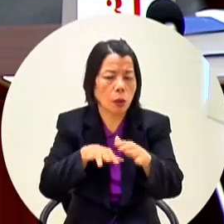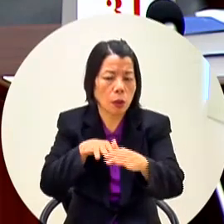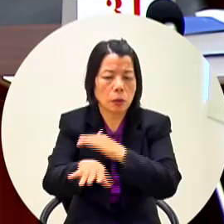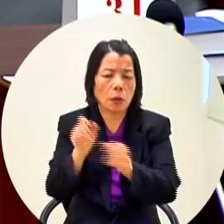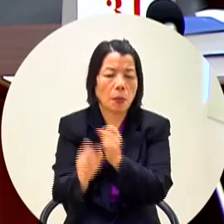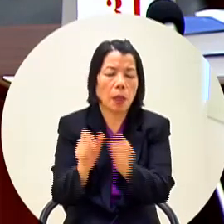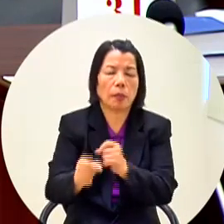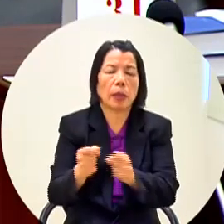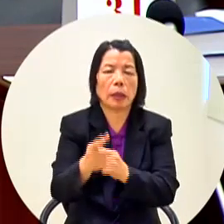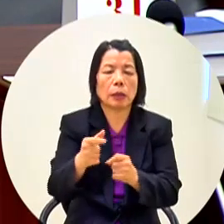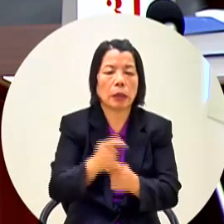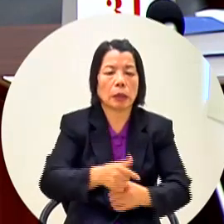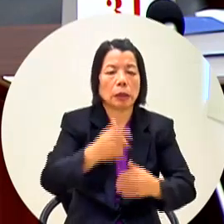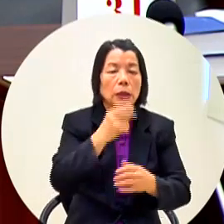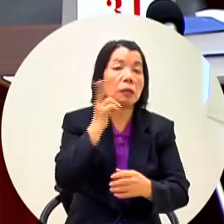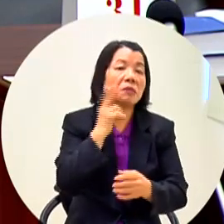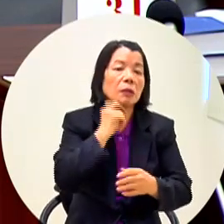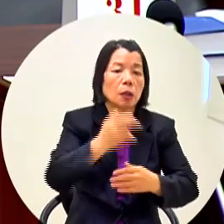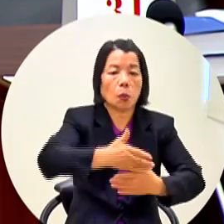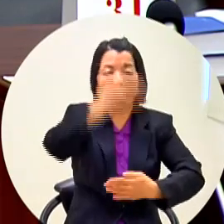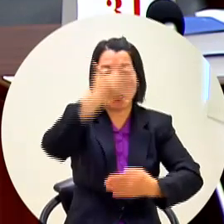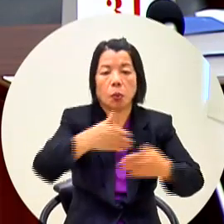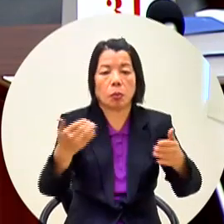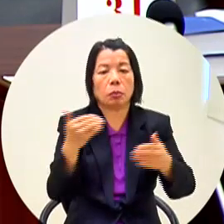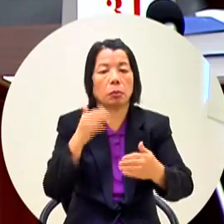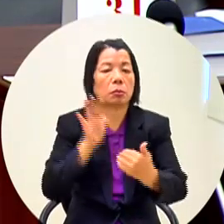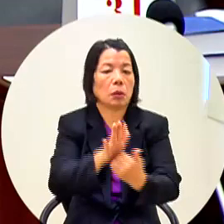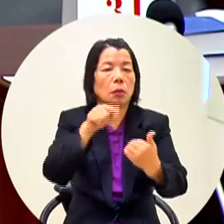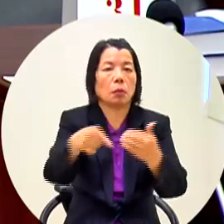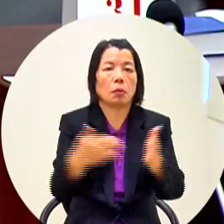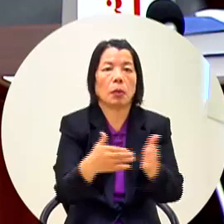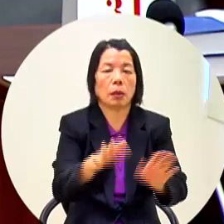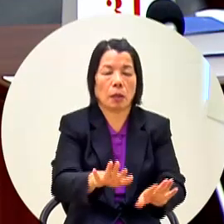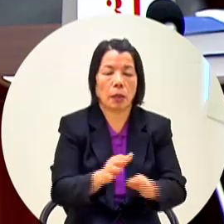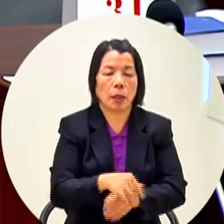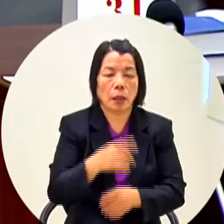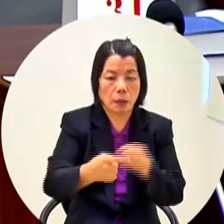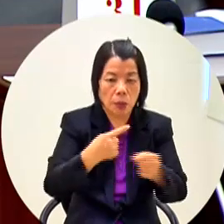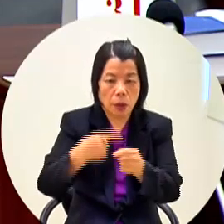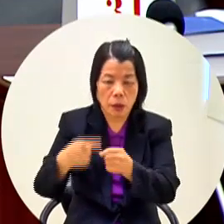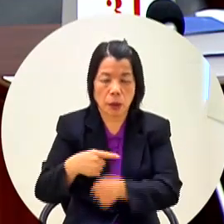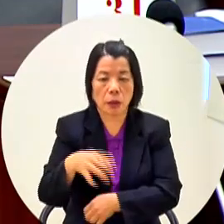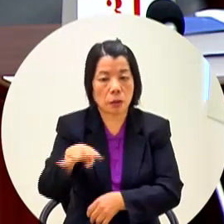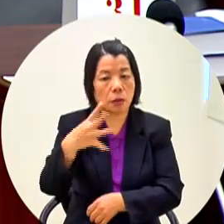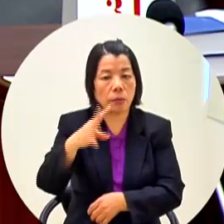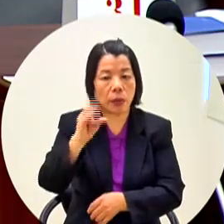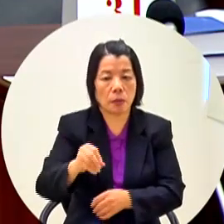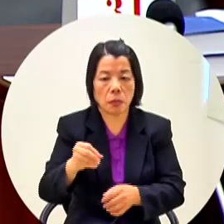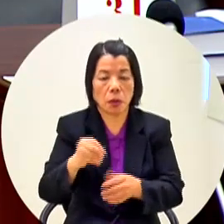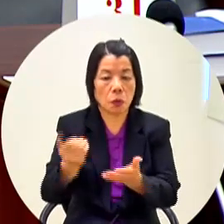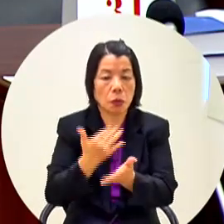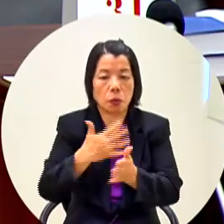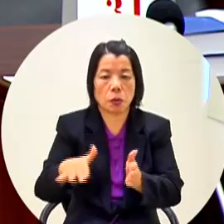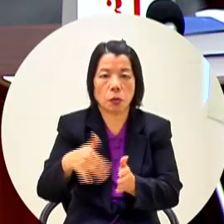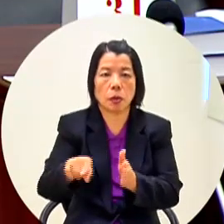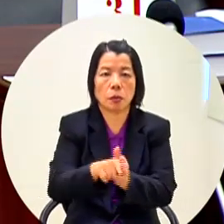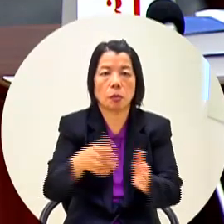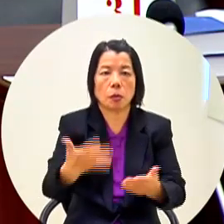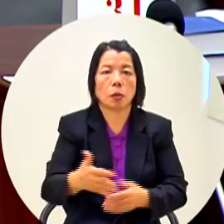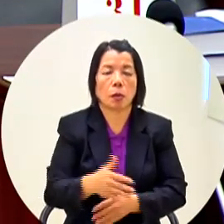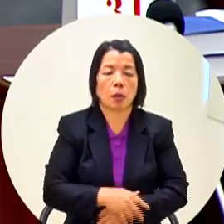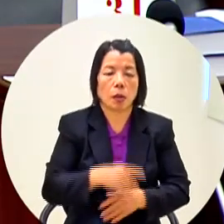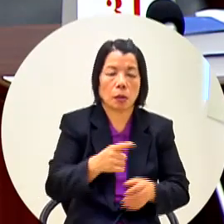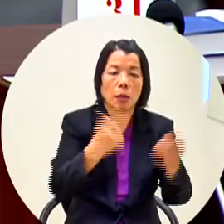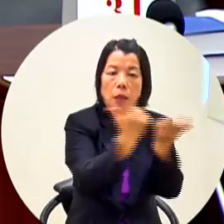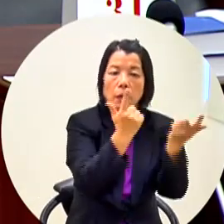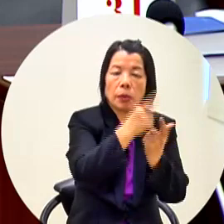果我们 每年给他们的预算是多少？28个商圈每年经发局400万的预算而已，台北市39个商圈